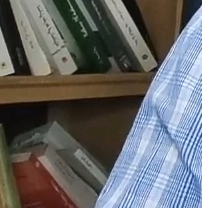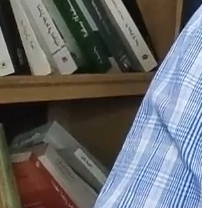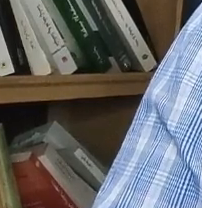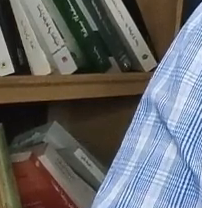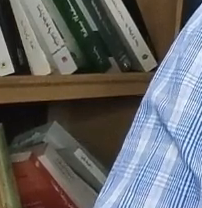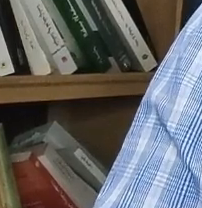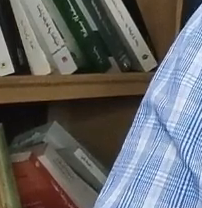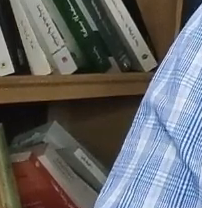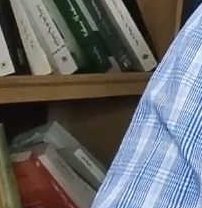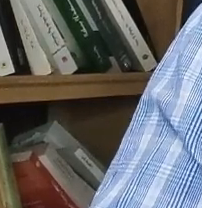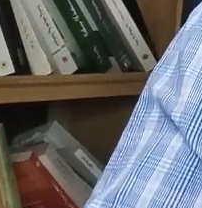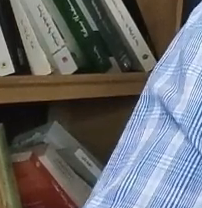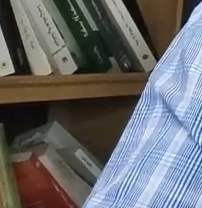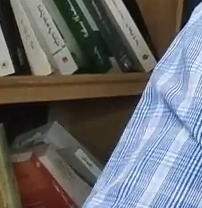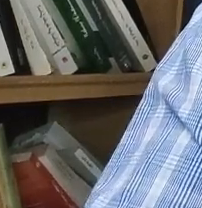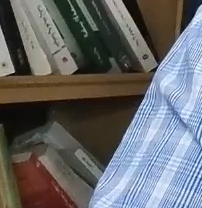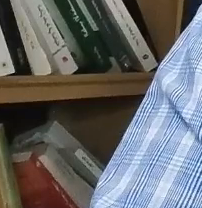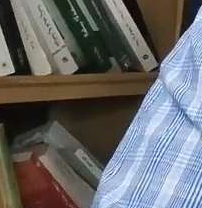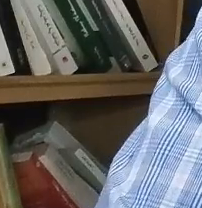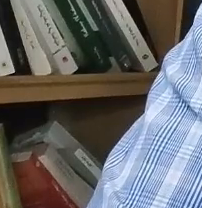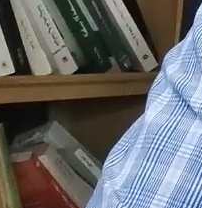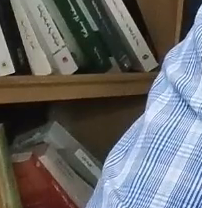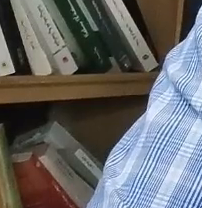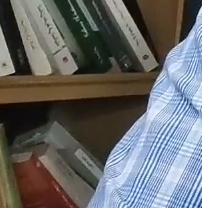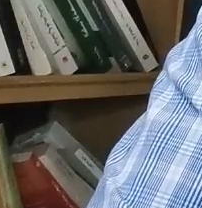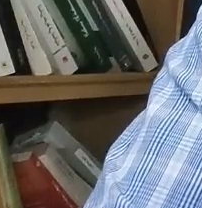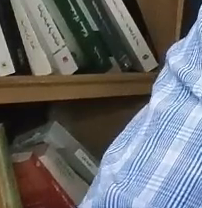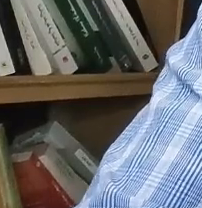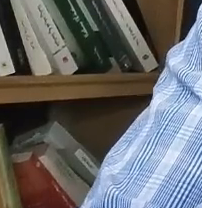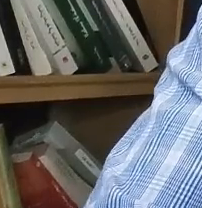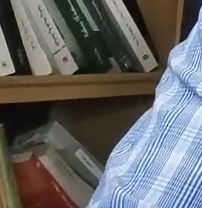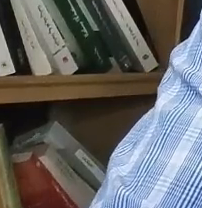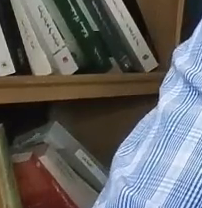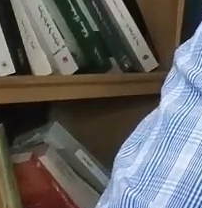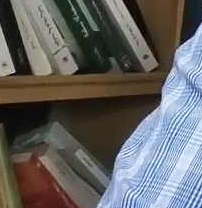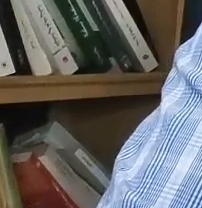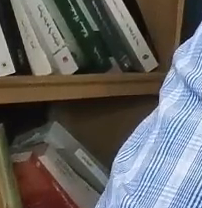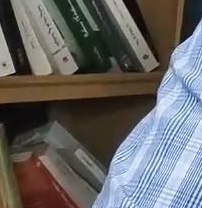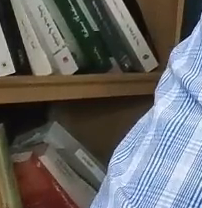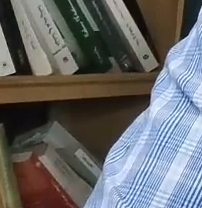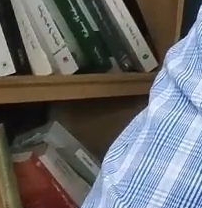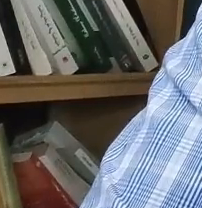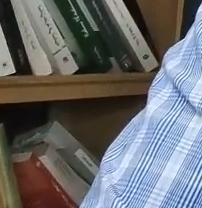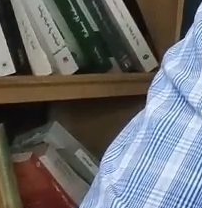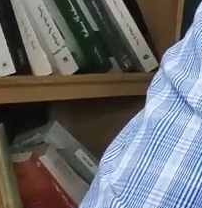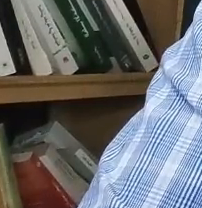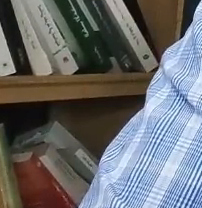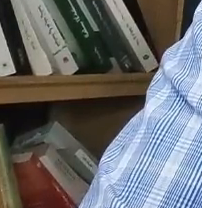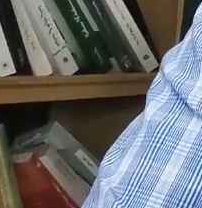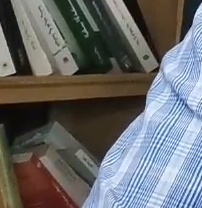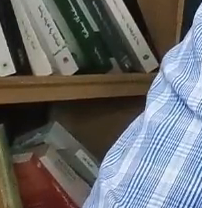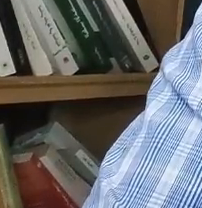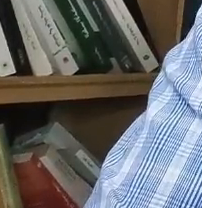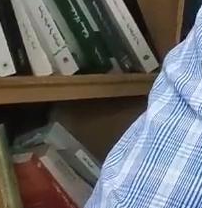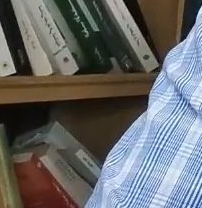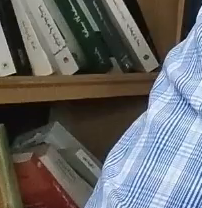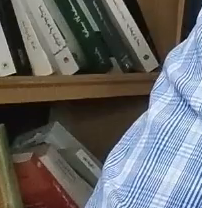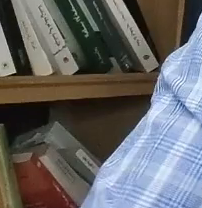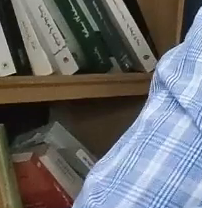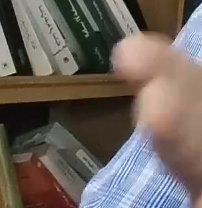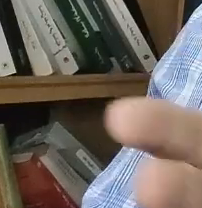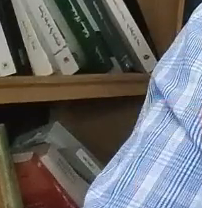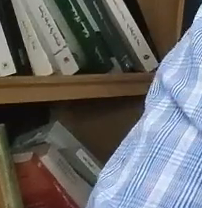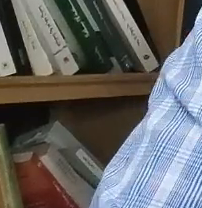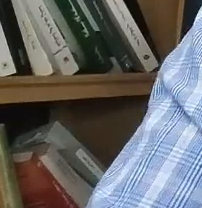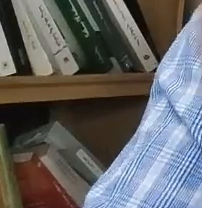وتجويده باعتباره خطوة متقدمة إلى جانب تعزيز قيم الأسرة باعتبارها سر نرج الشباب